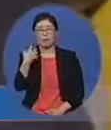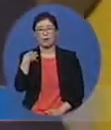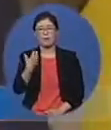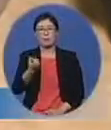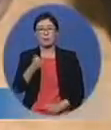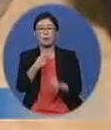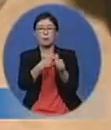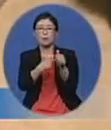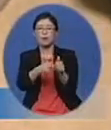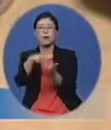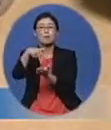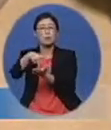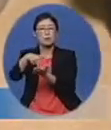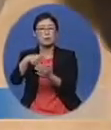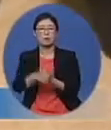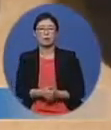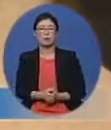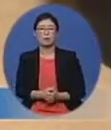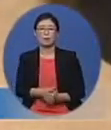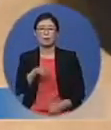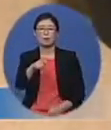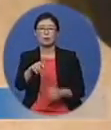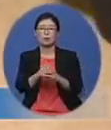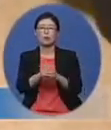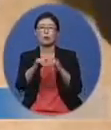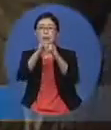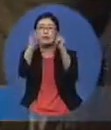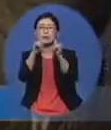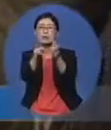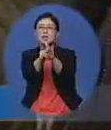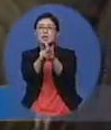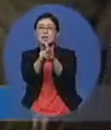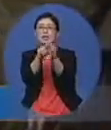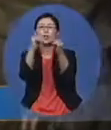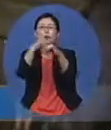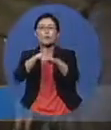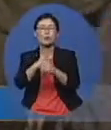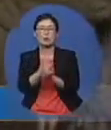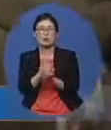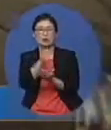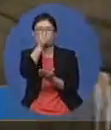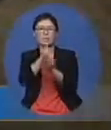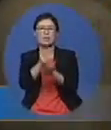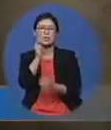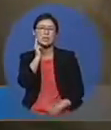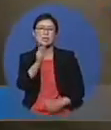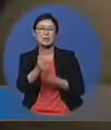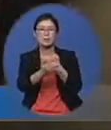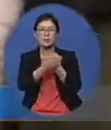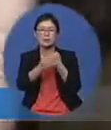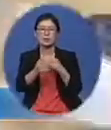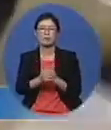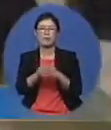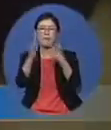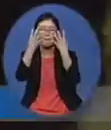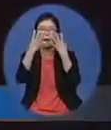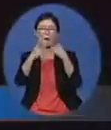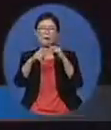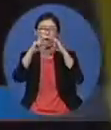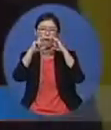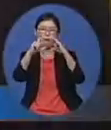어린이집 교사로서 보육교사에 대한 사회적 신뢰를 상실하게 하는 중대한 범죄를 저질렀다며 양형 이유를